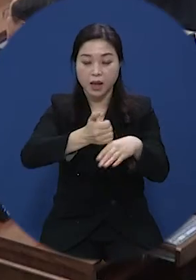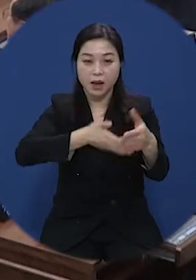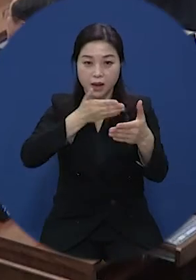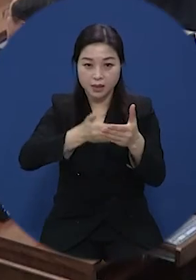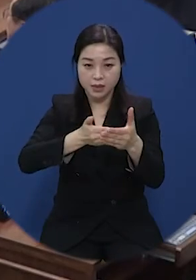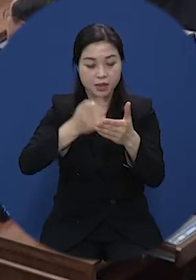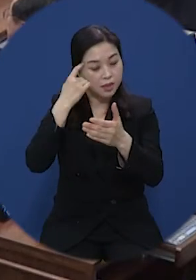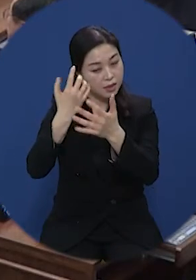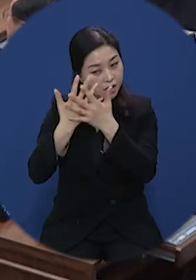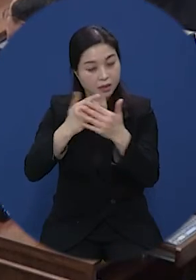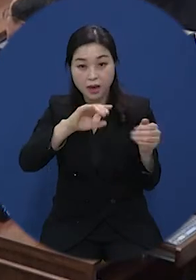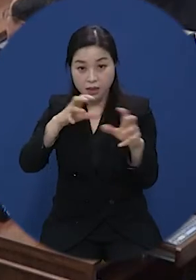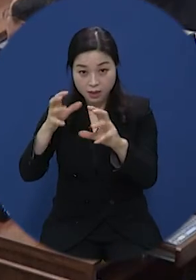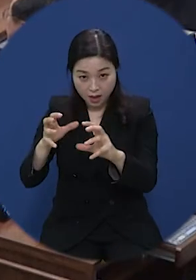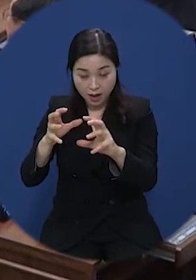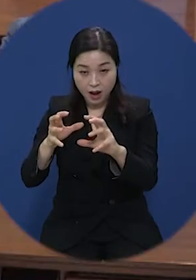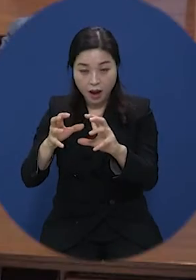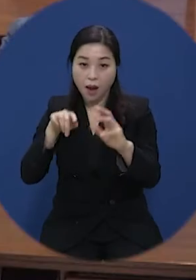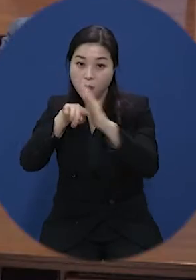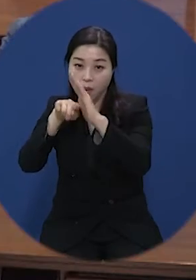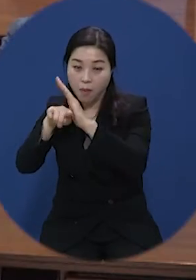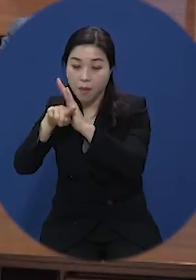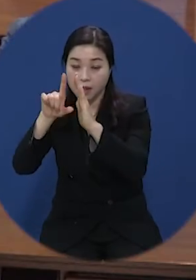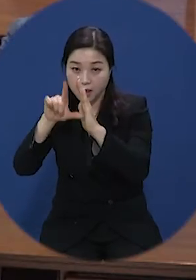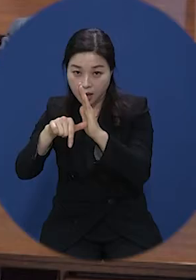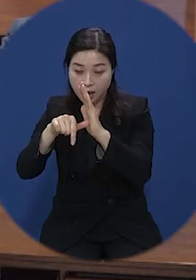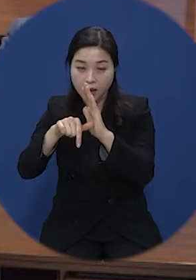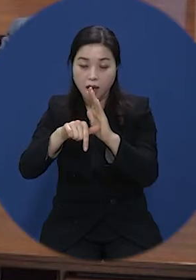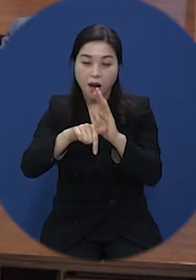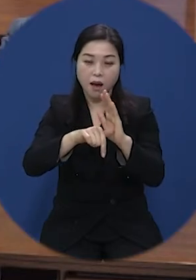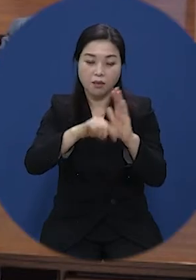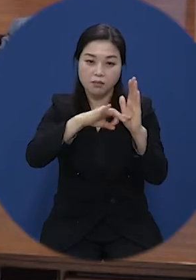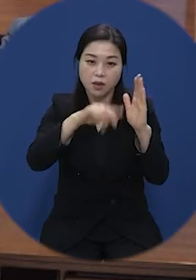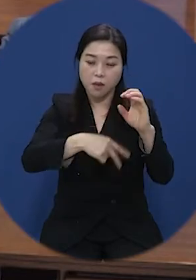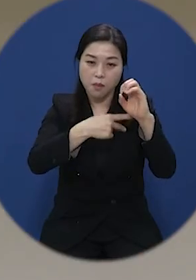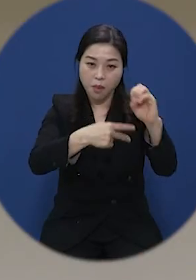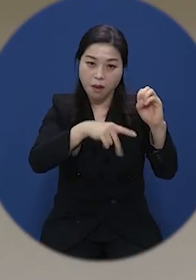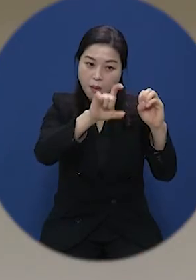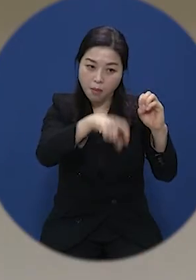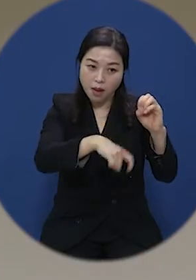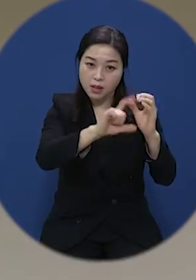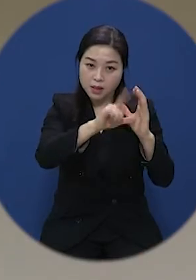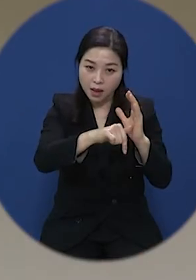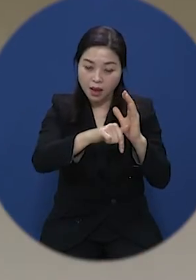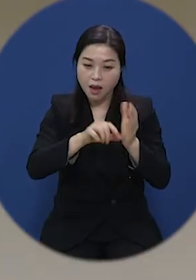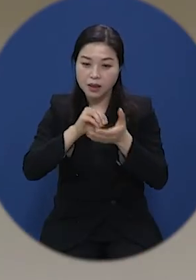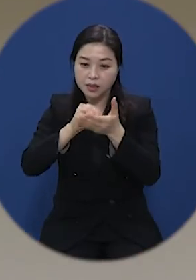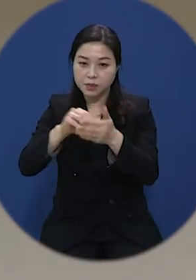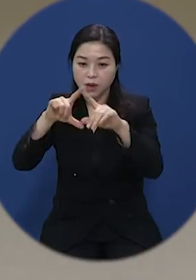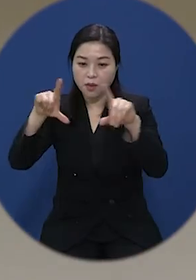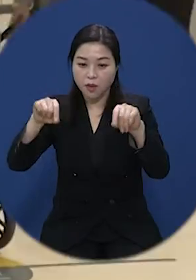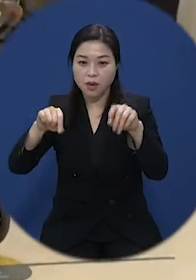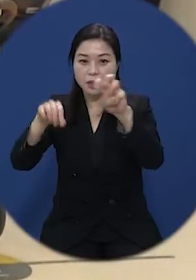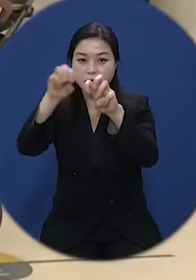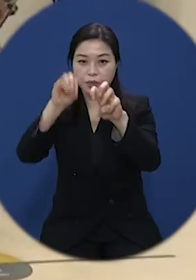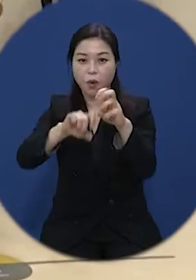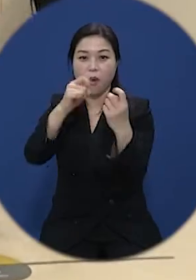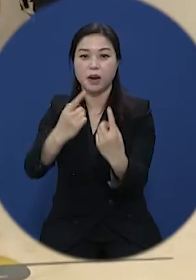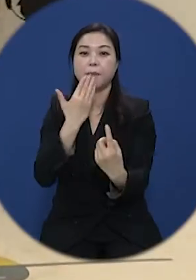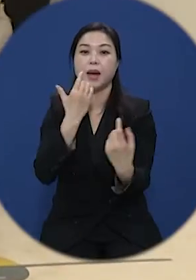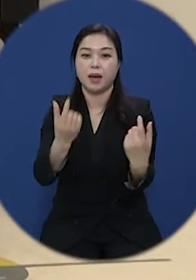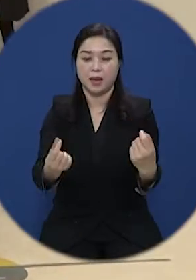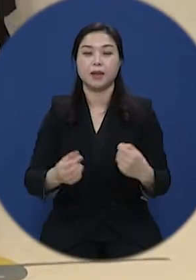상상나라 입장료를 제로페이로 결제하는 시민들에게 입장료의 30% 이내에서 감면할 수 있는 근거를